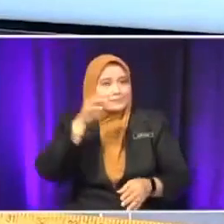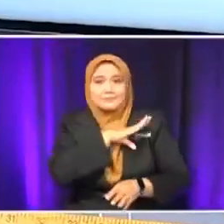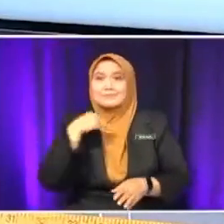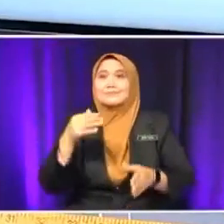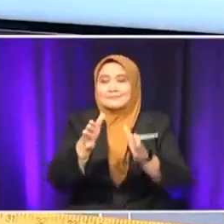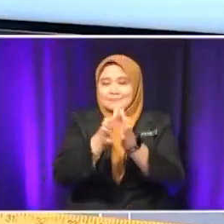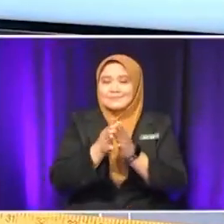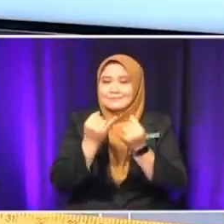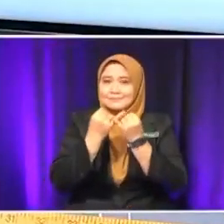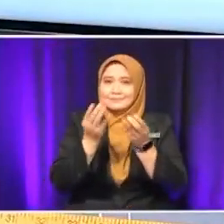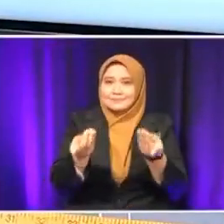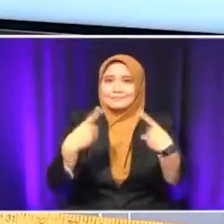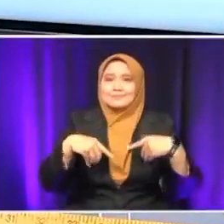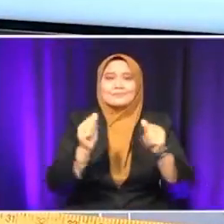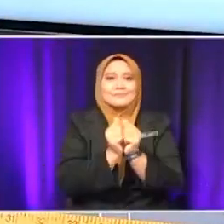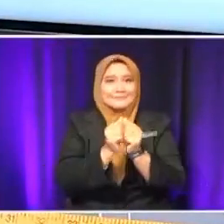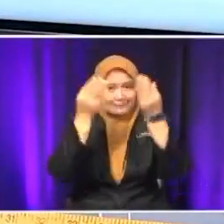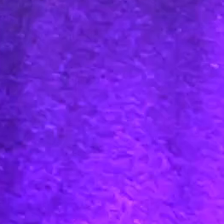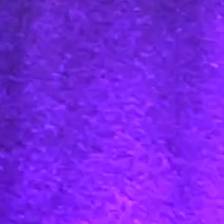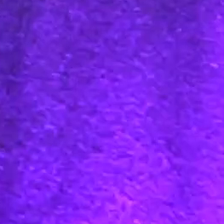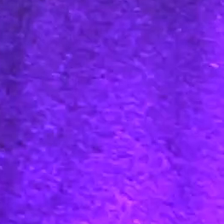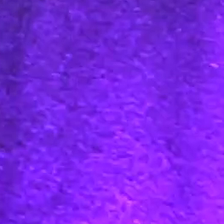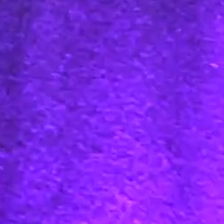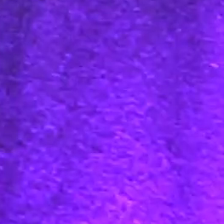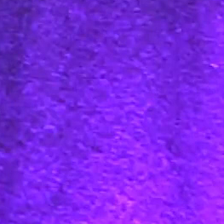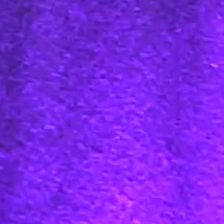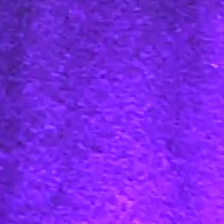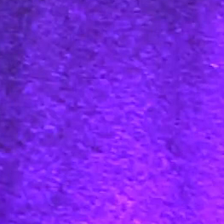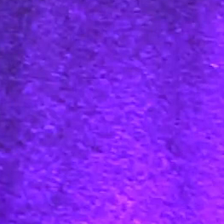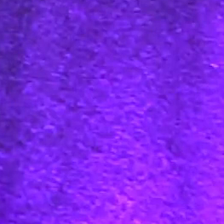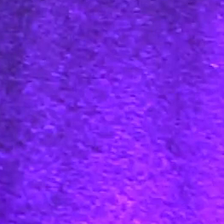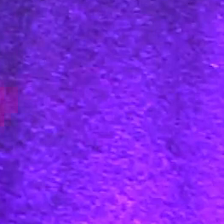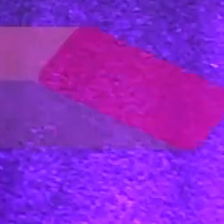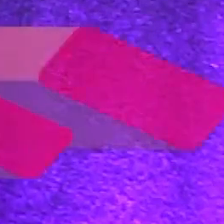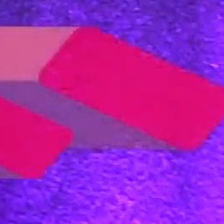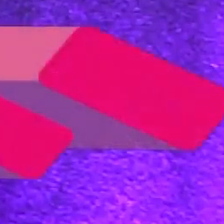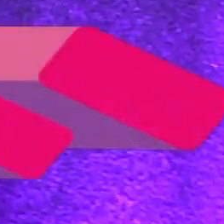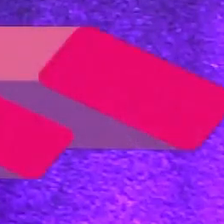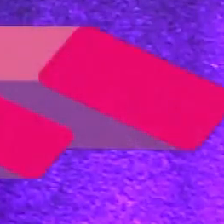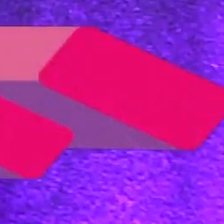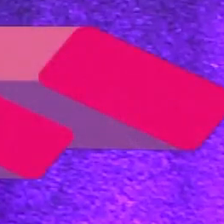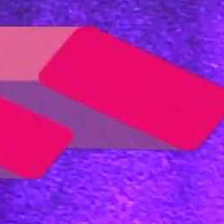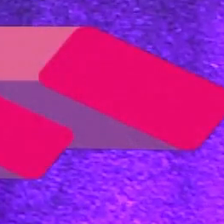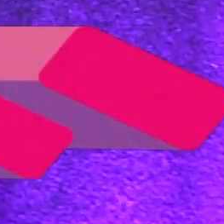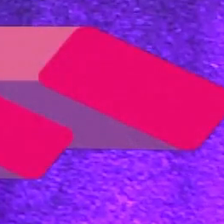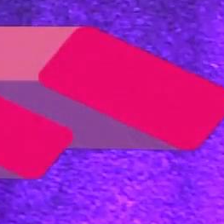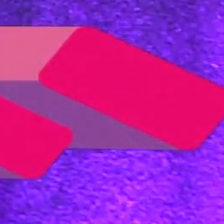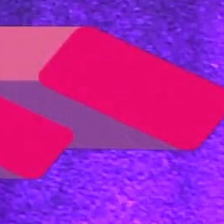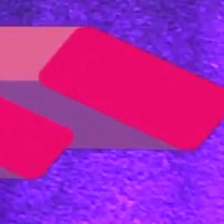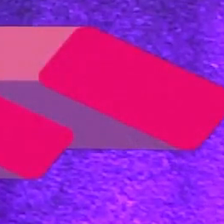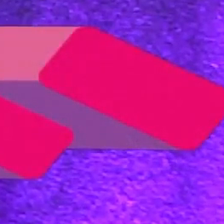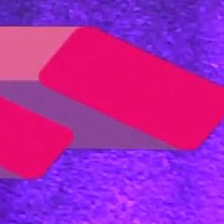datang kepada Cikgu Ilda selaku juru bahasa isyarat episod kali ini. Hai Cikgu Ilda, apa